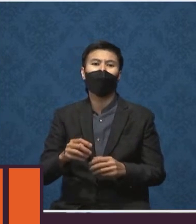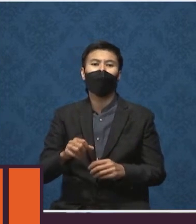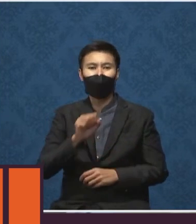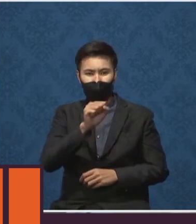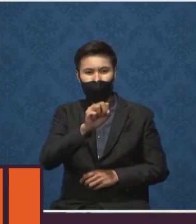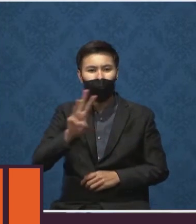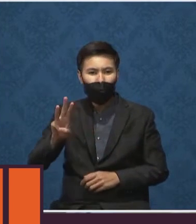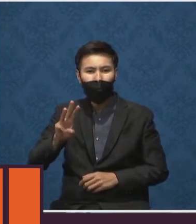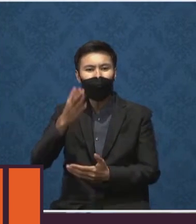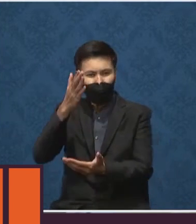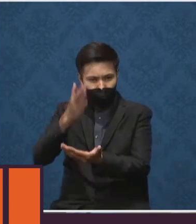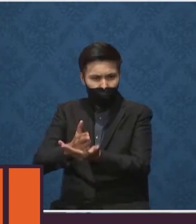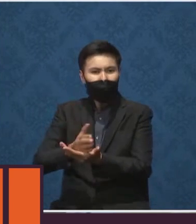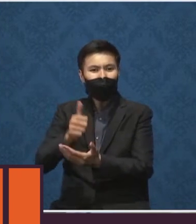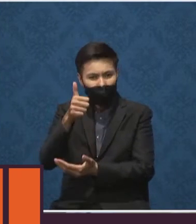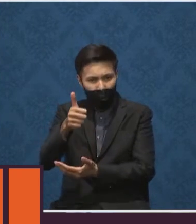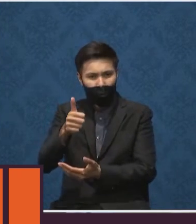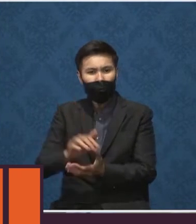้ครั